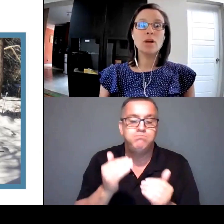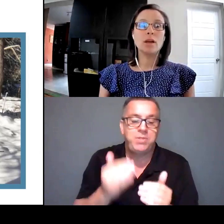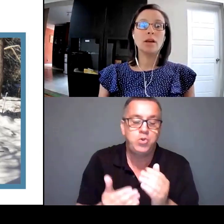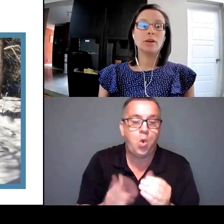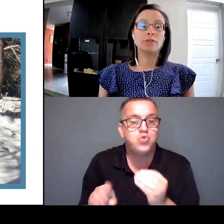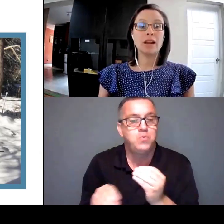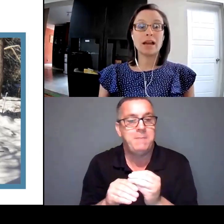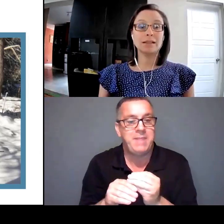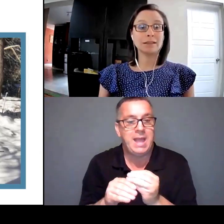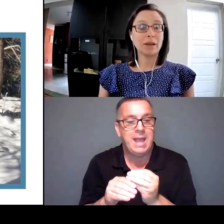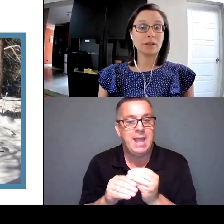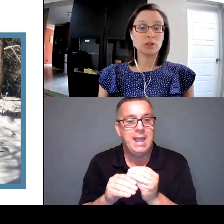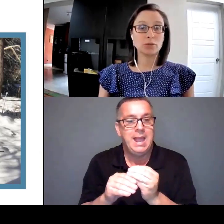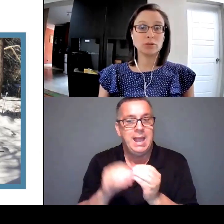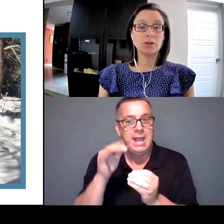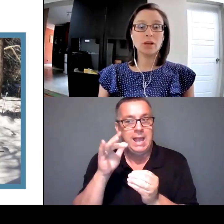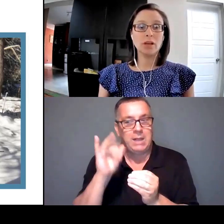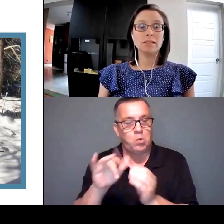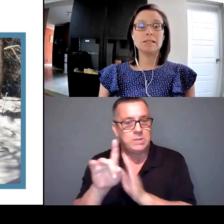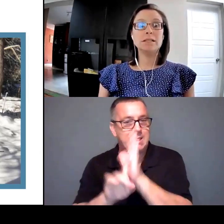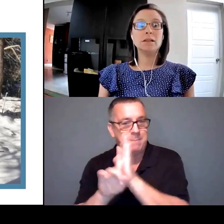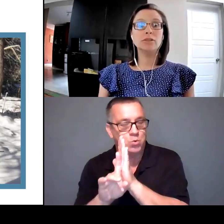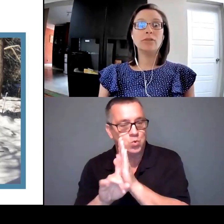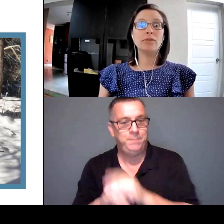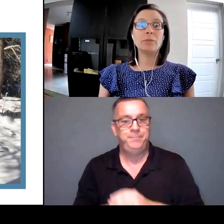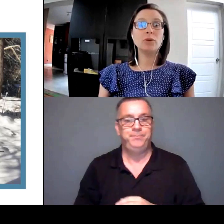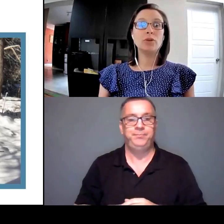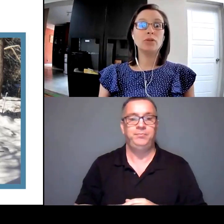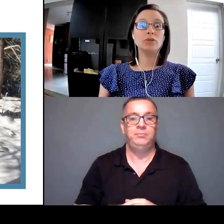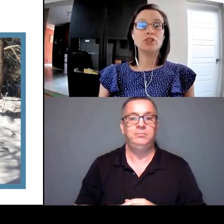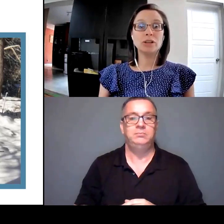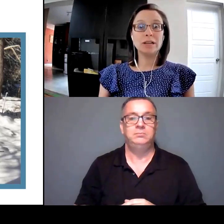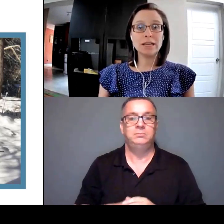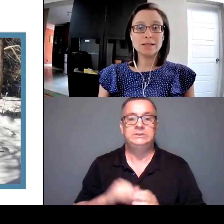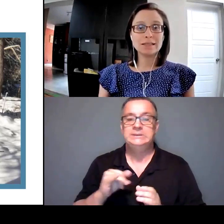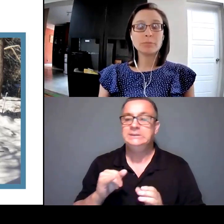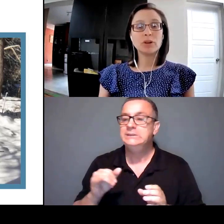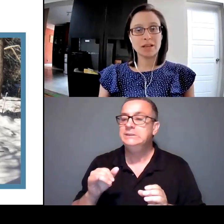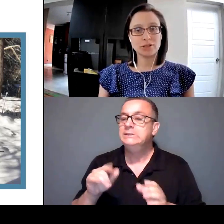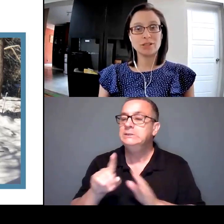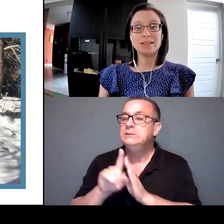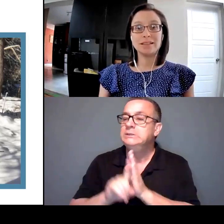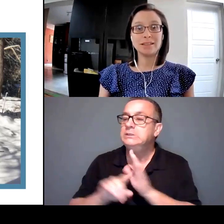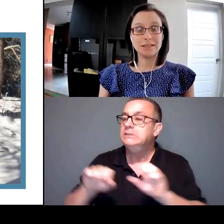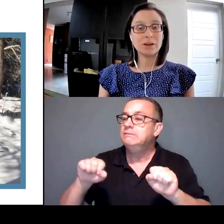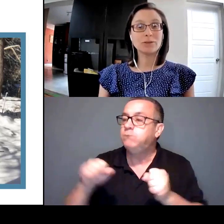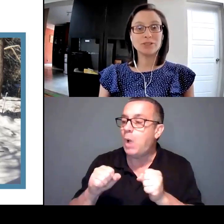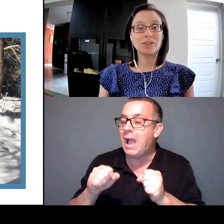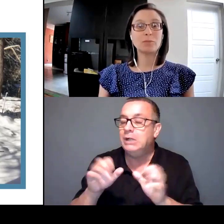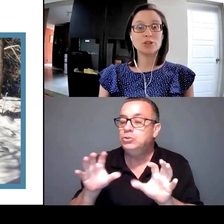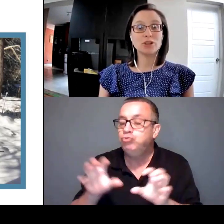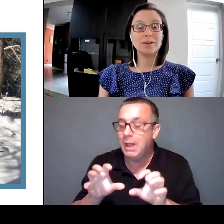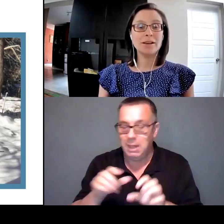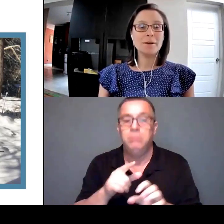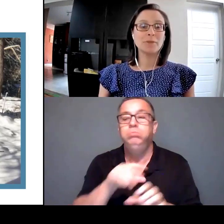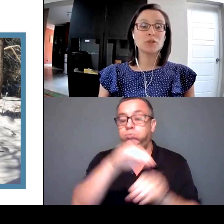niveau de la température. Donc, s'il y a de faibles gelées, ça protège les plantes des